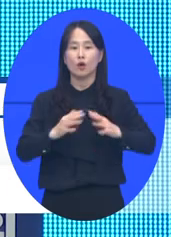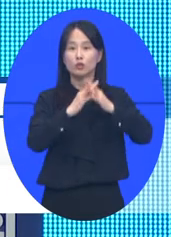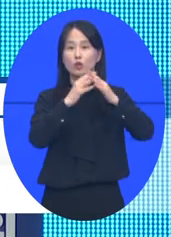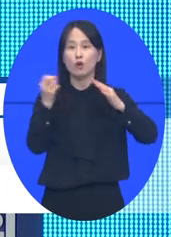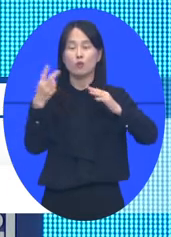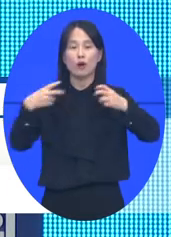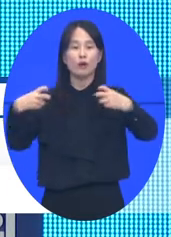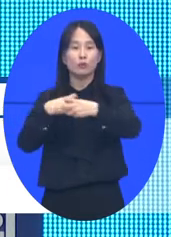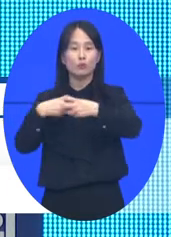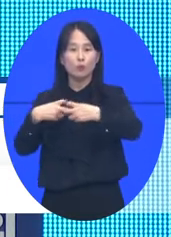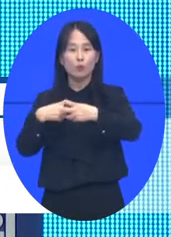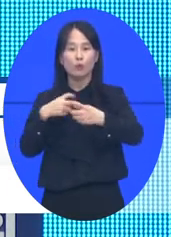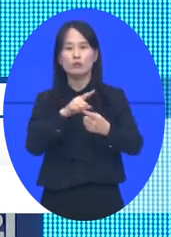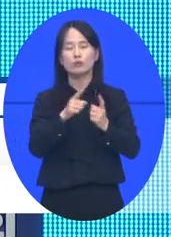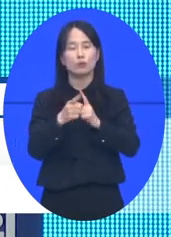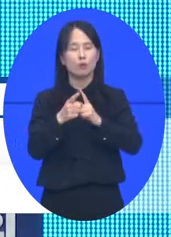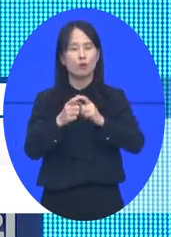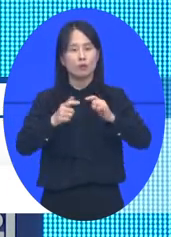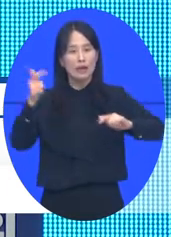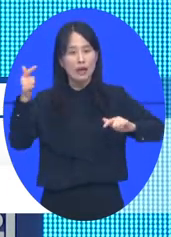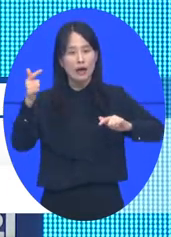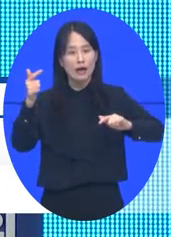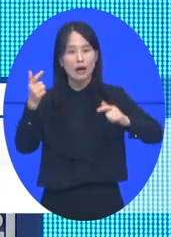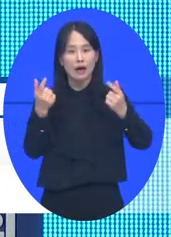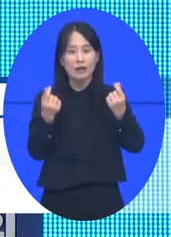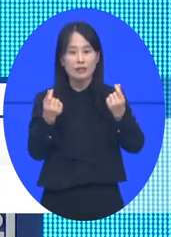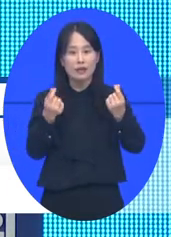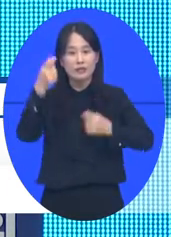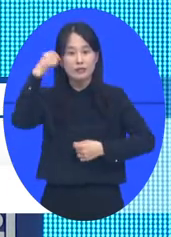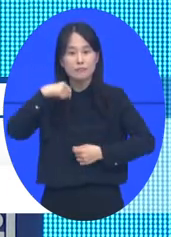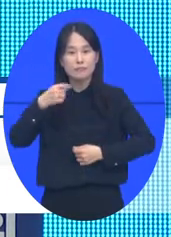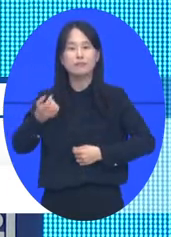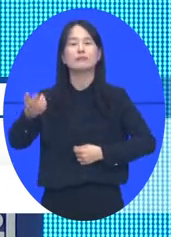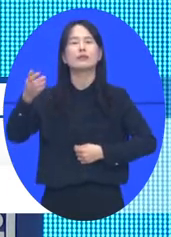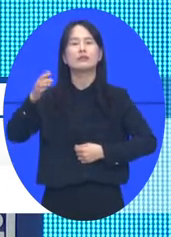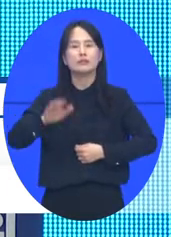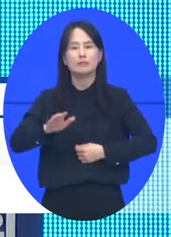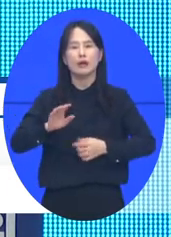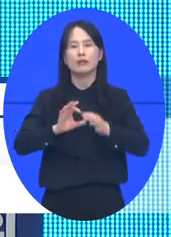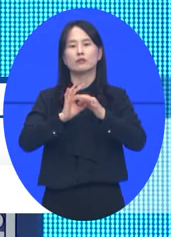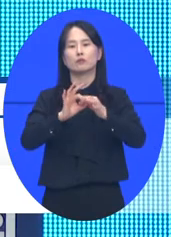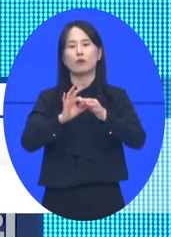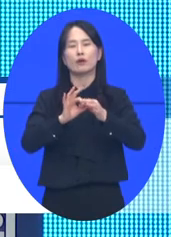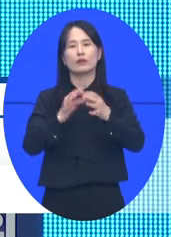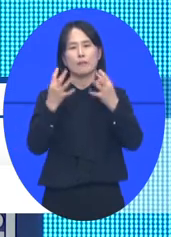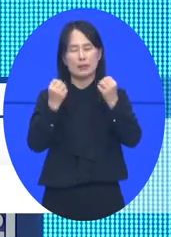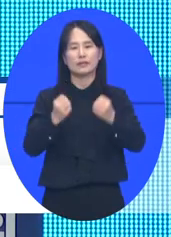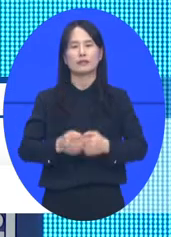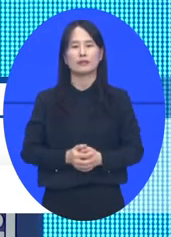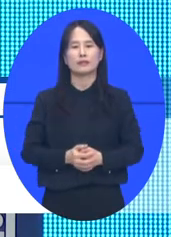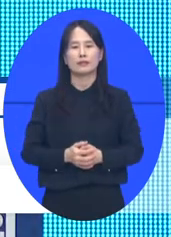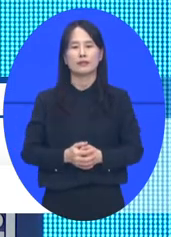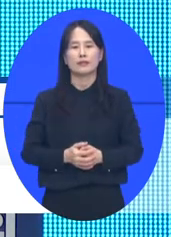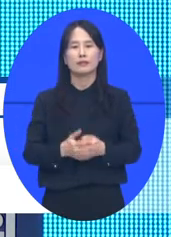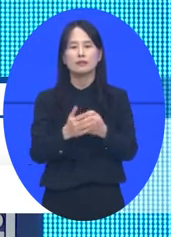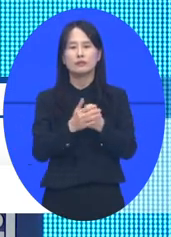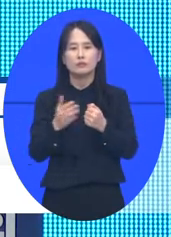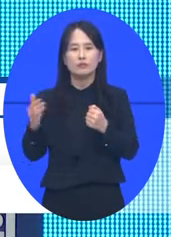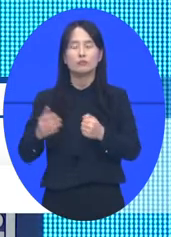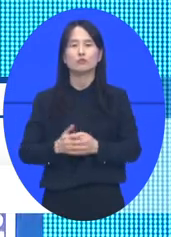건설하고 교통이 서로 굉장히 다른 듯하면서도 관계되는 것이 많이 있습니다. 그런